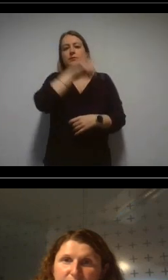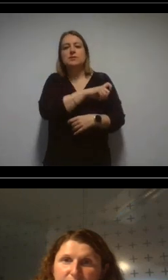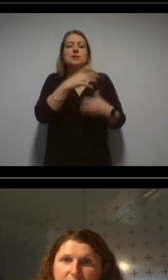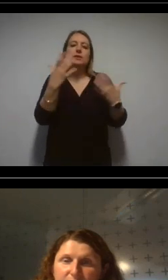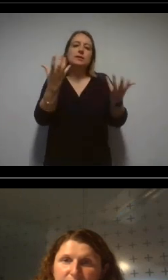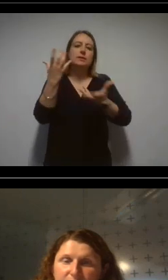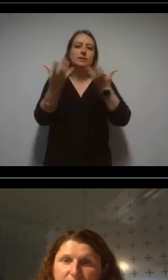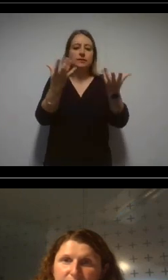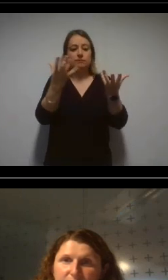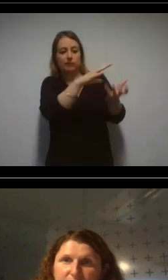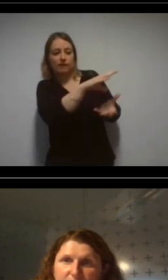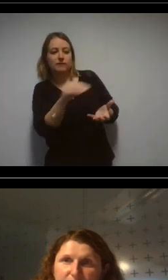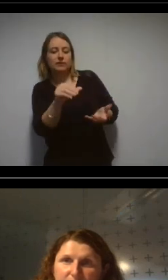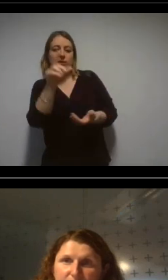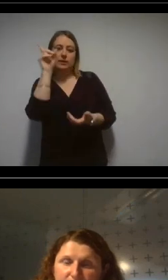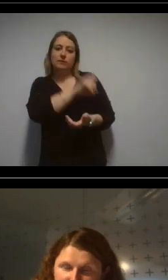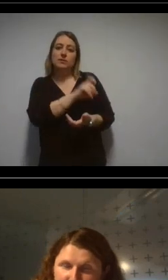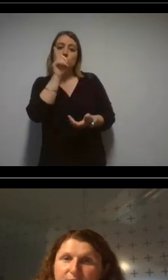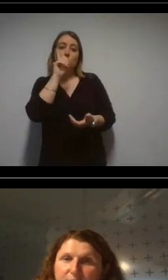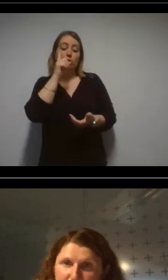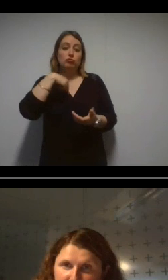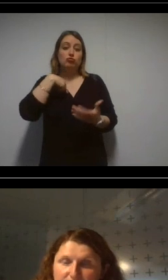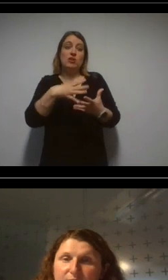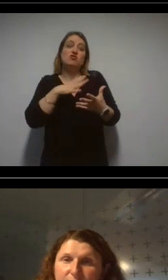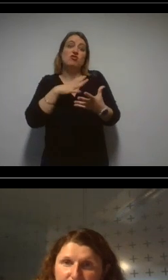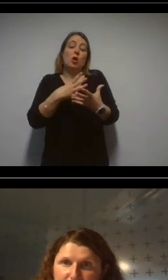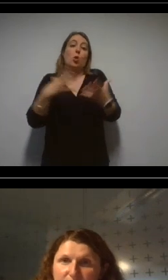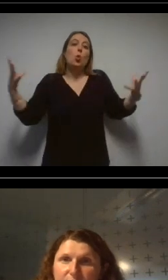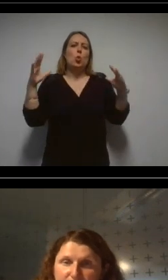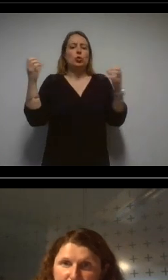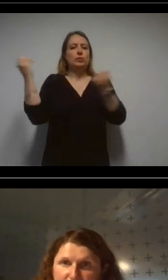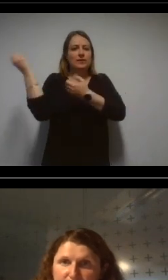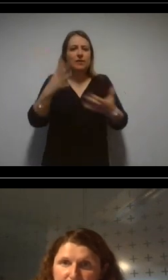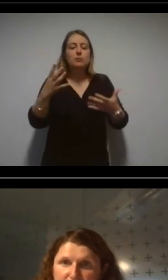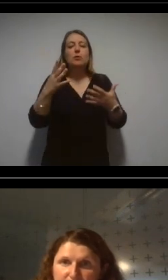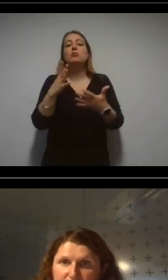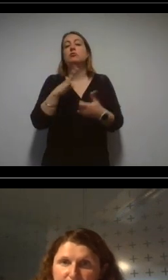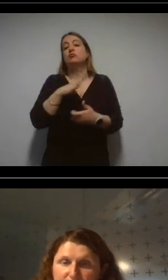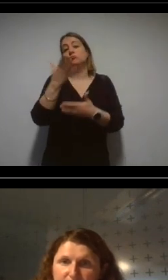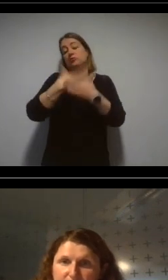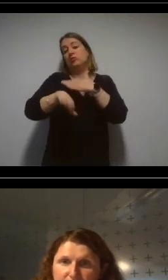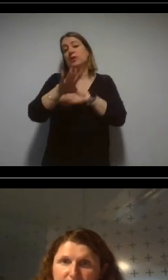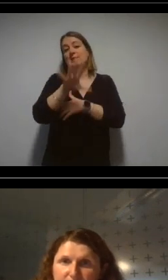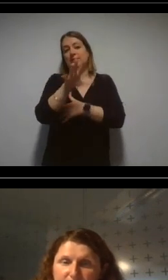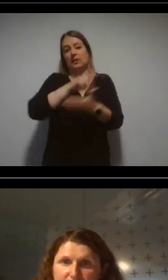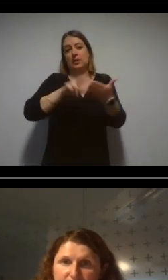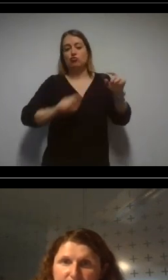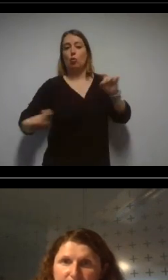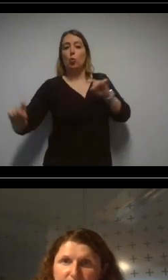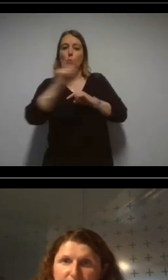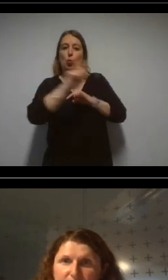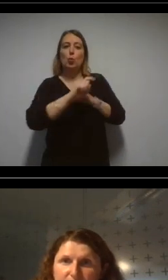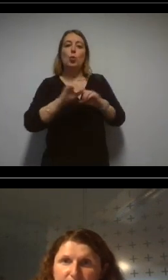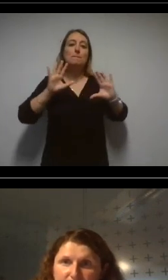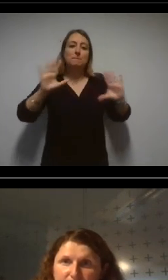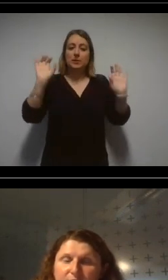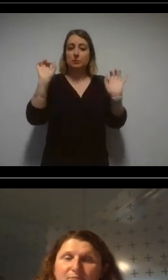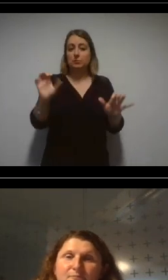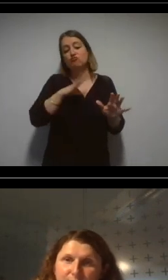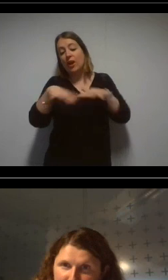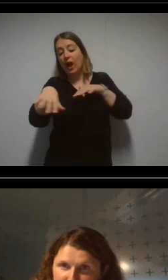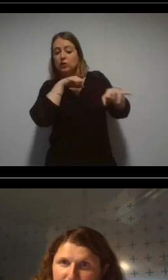l'y convier parce que nous, on a des gros forums qu'on organise et des gros événements sur chacune de chaque région. En revanche, on a plusieurs